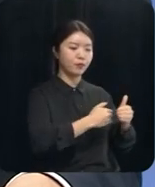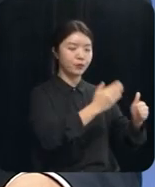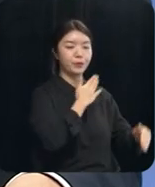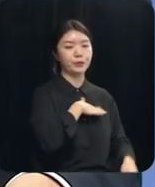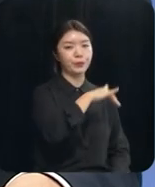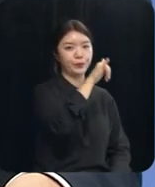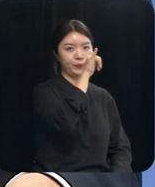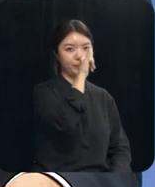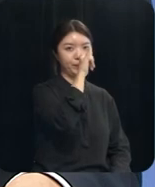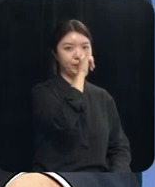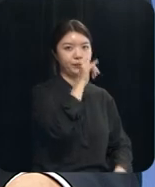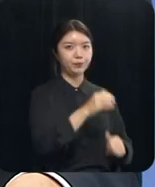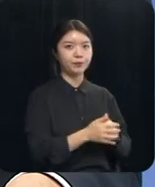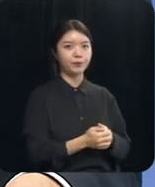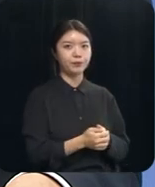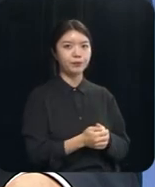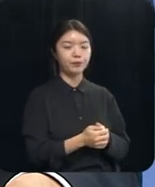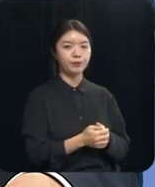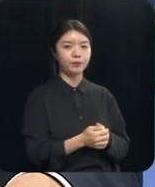알고 있습니다.